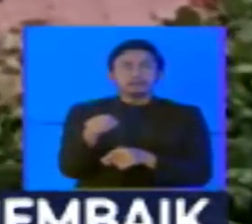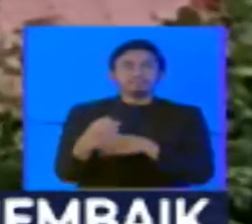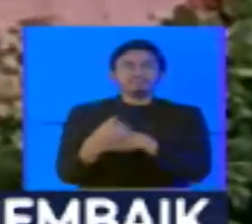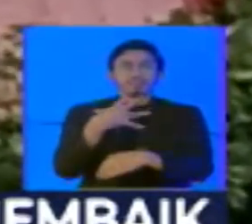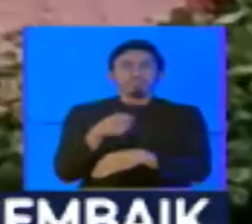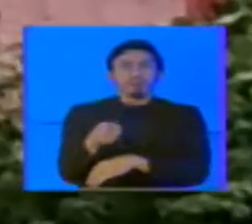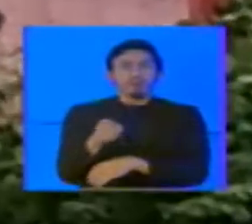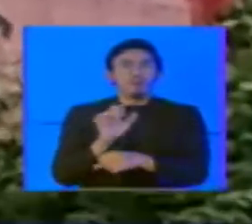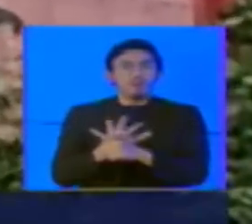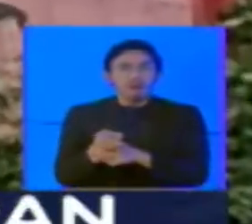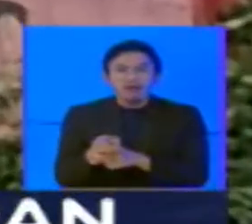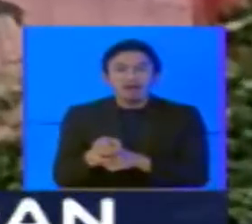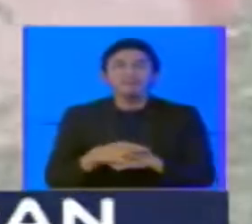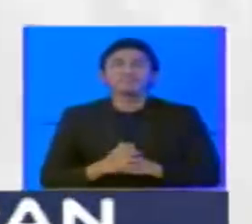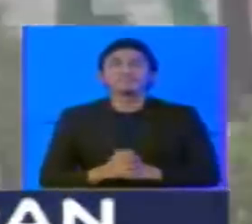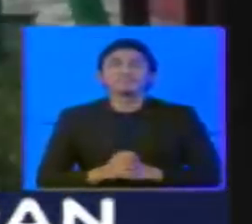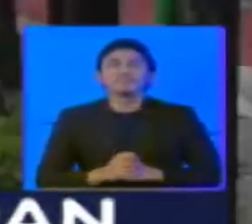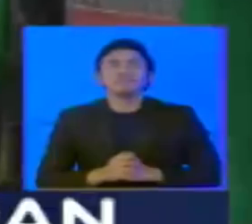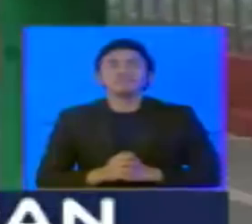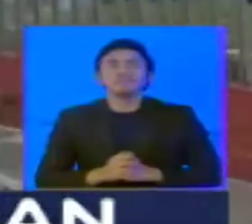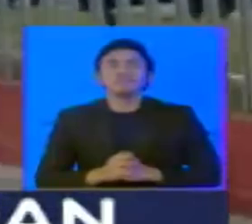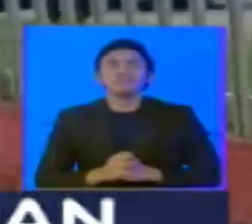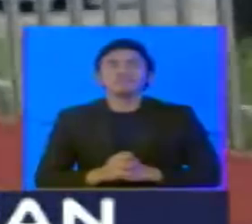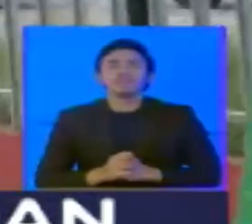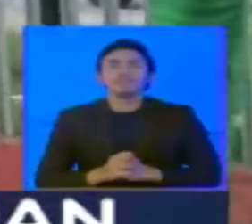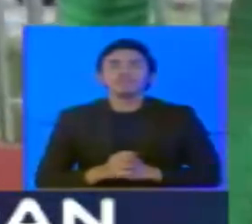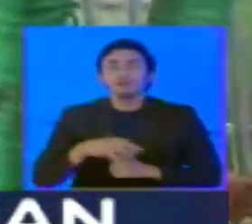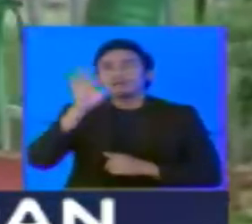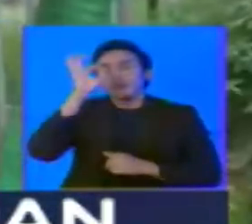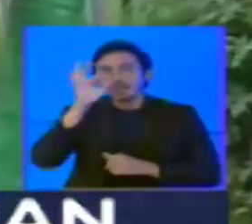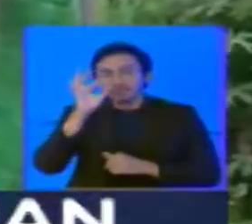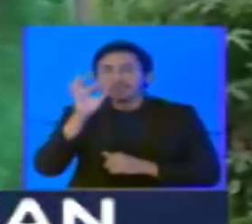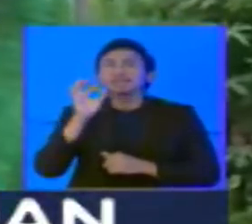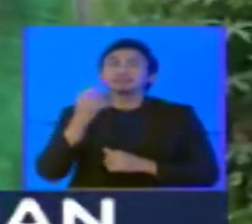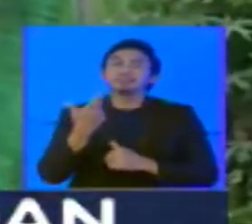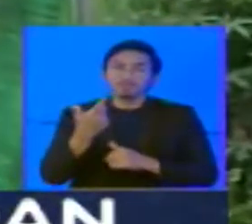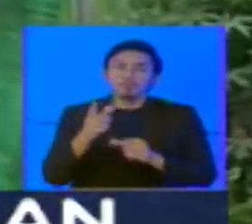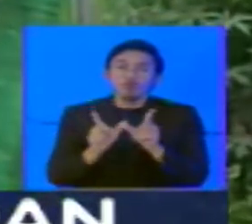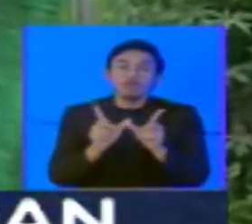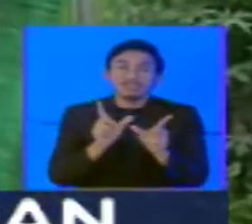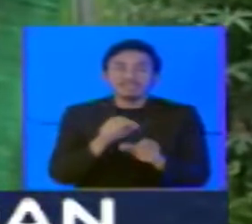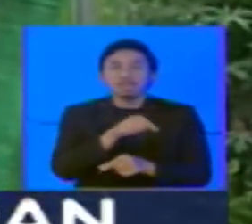Dinas Kesehatan Kabupaten Wonogiri masih menelusuri siapa saja yang pernah kontak dekat dengan pasien.